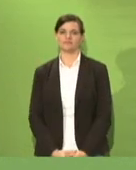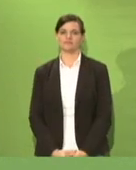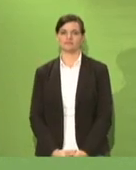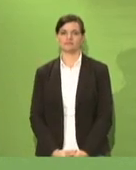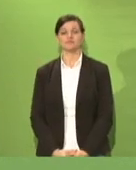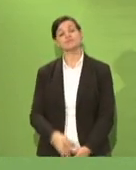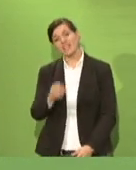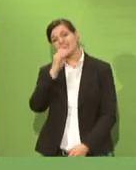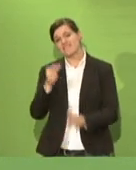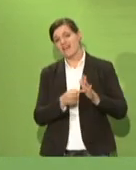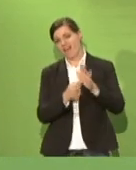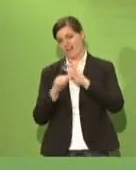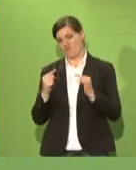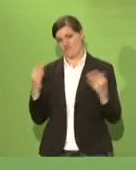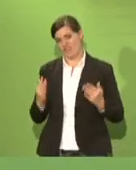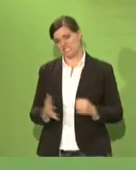Und klar ist auch, wenn man